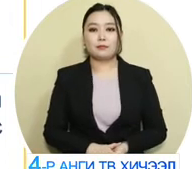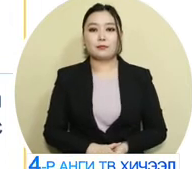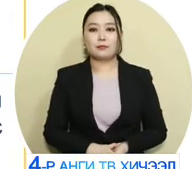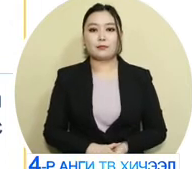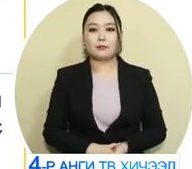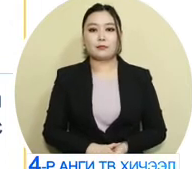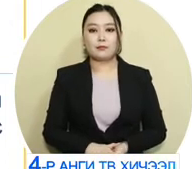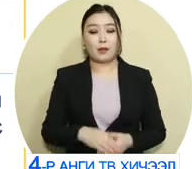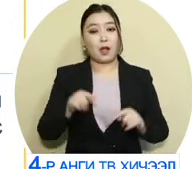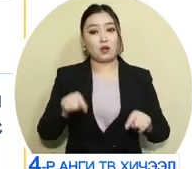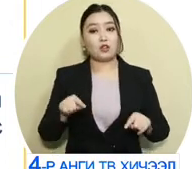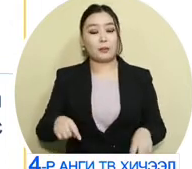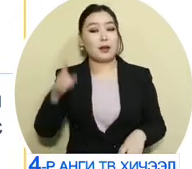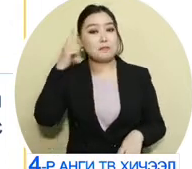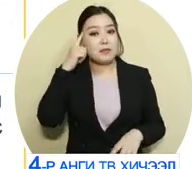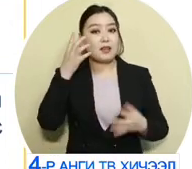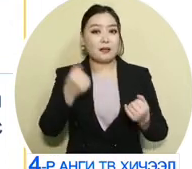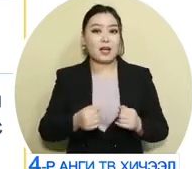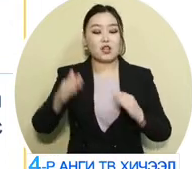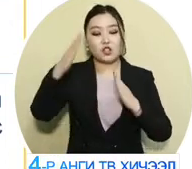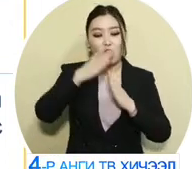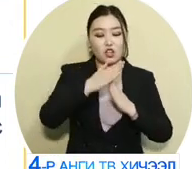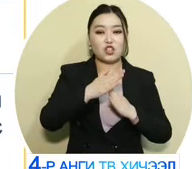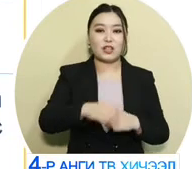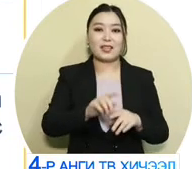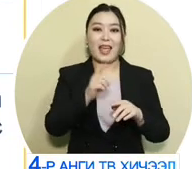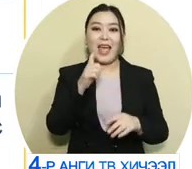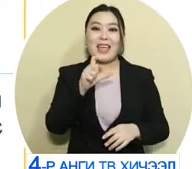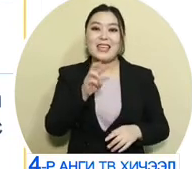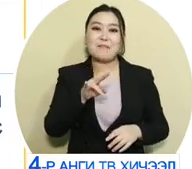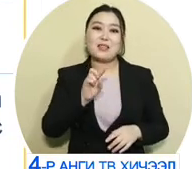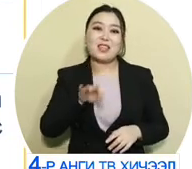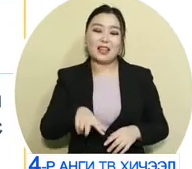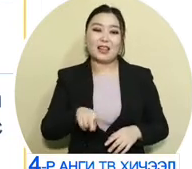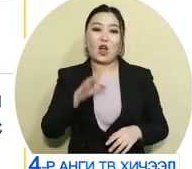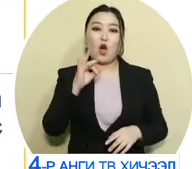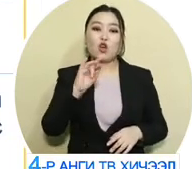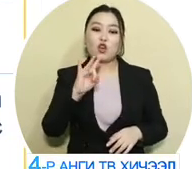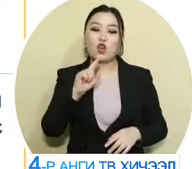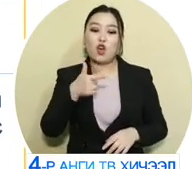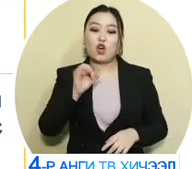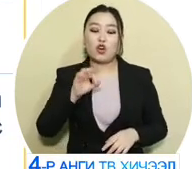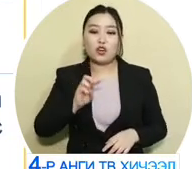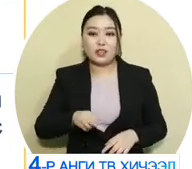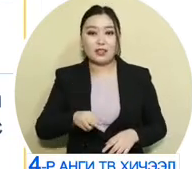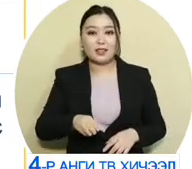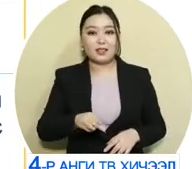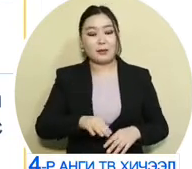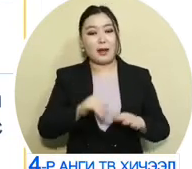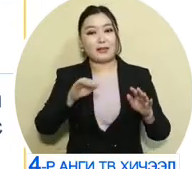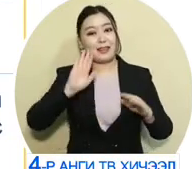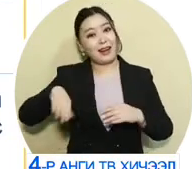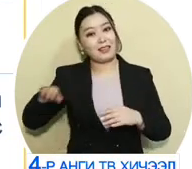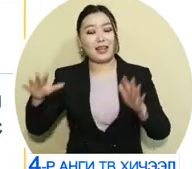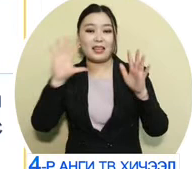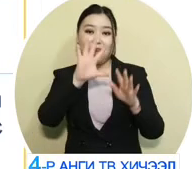энэ өнөөдрийн маань мэдж авж байгаа энэ зогсолт, химнэлт, өрнөлт, хурдац, хүг аяал дараа дараагийн 5 дугаар анги, 6 дугаар анги, 7 дугаар ангиудад